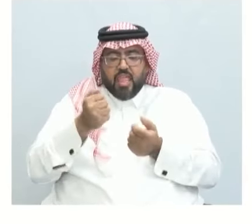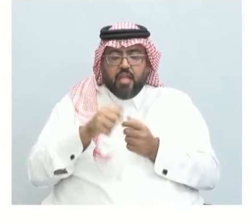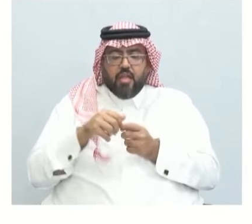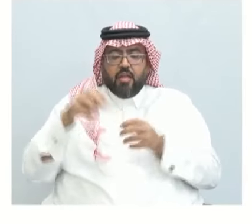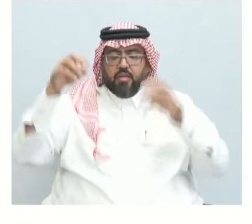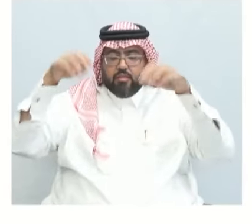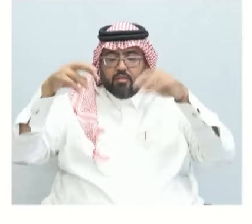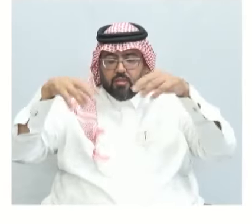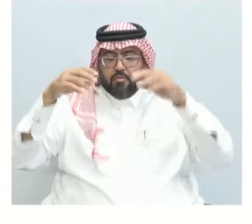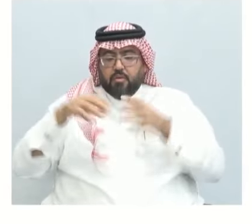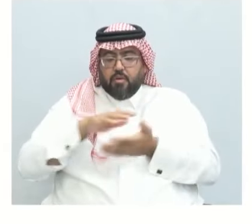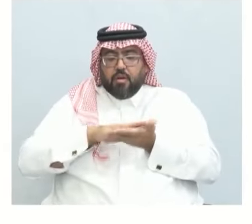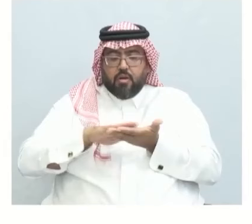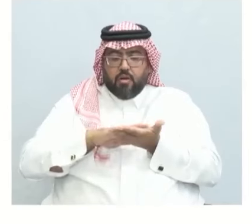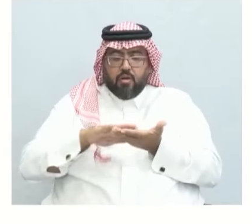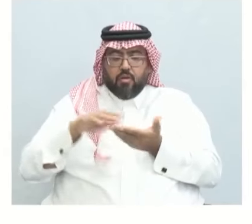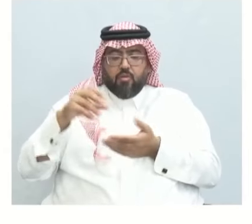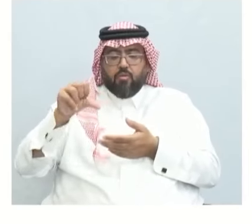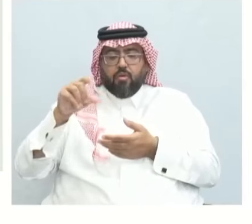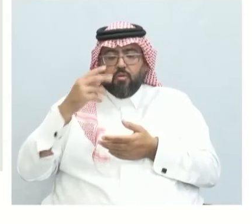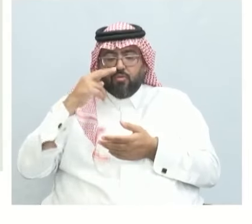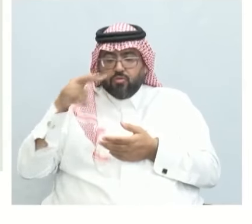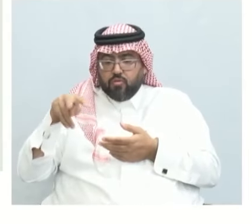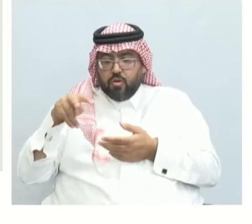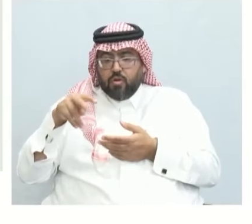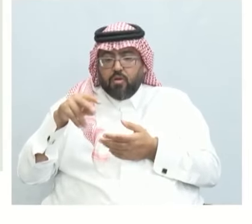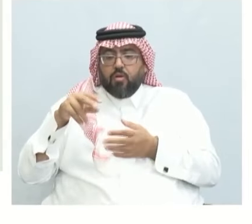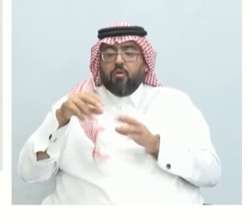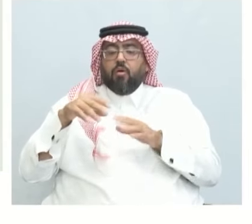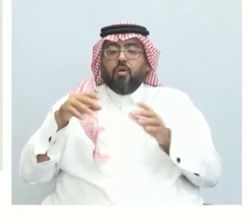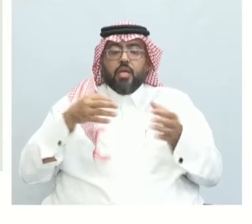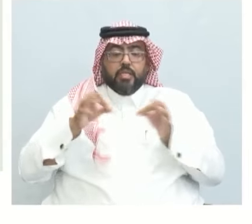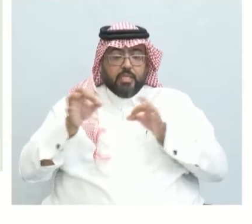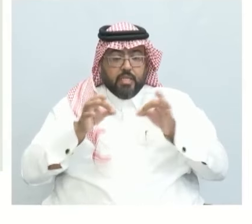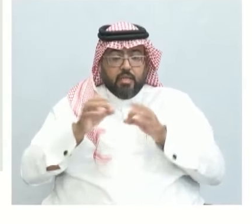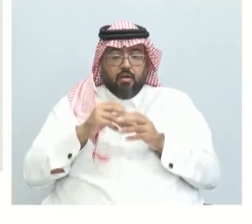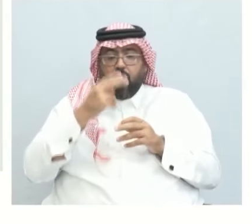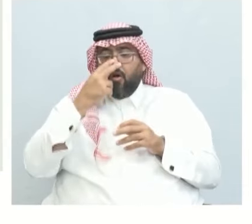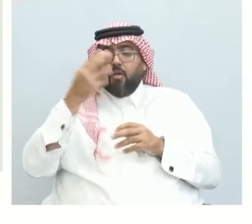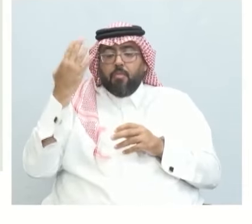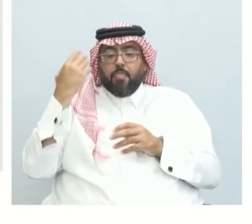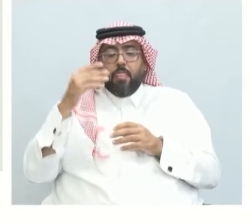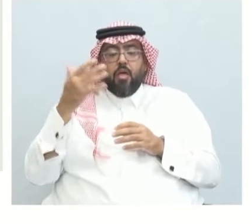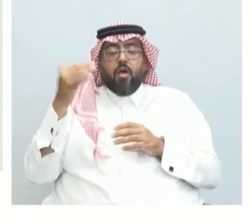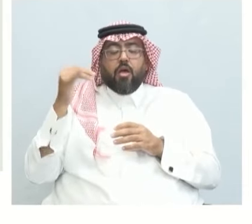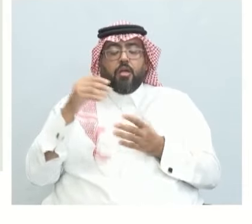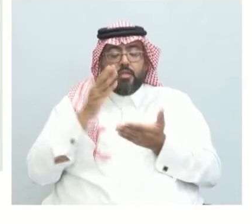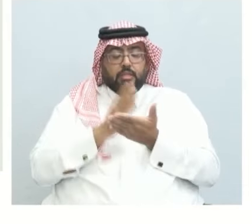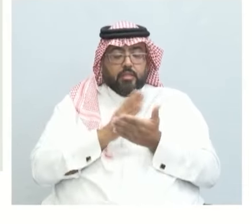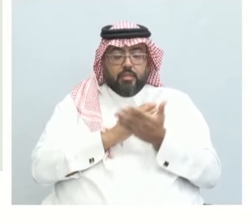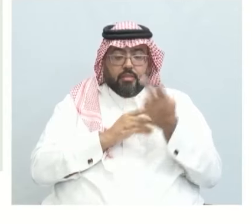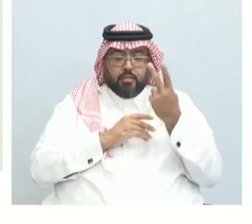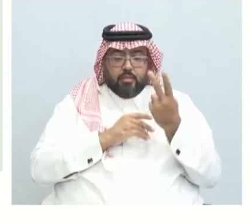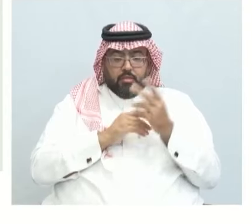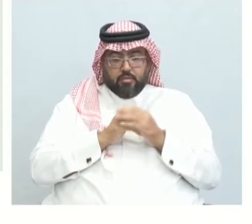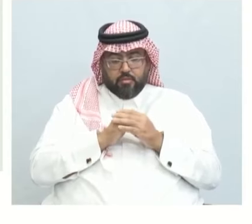قوم رعيناه وان كانوا غضابا اما على المستوى السياسي فقد كان كان العرب على قسمين اولا